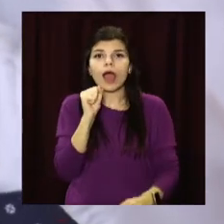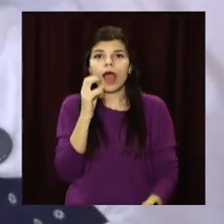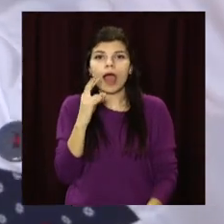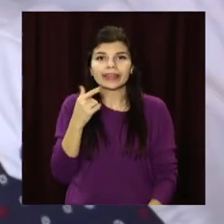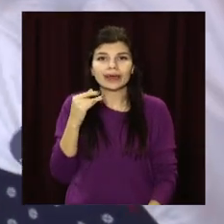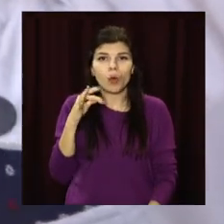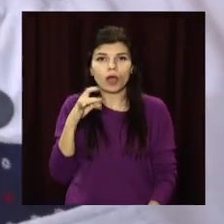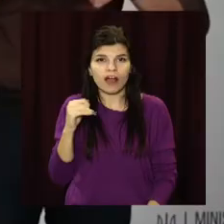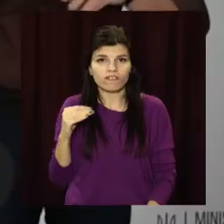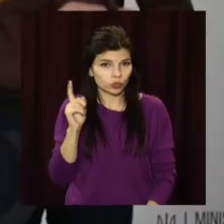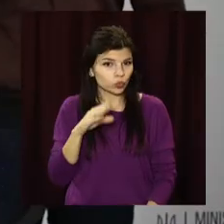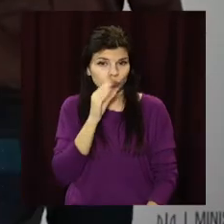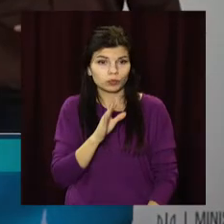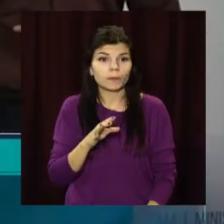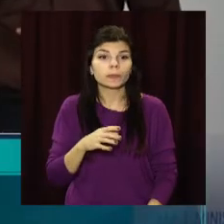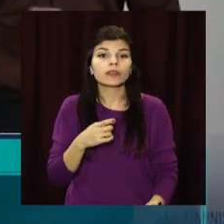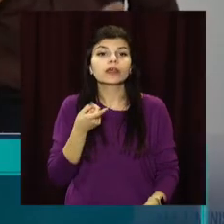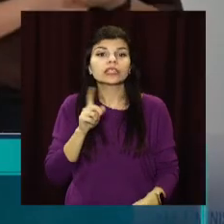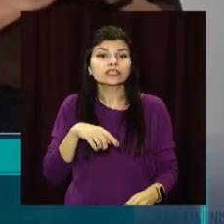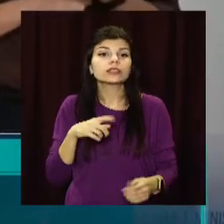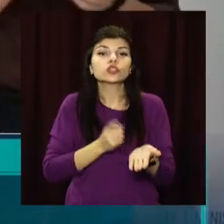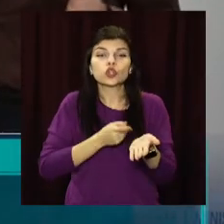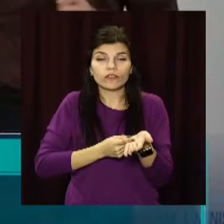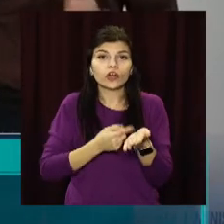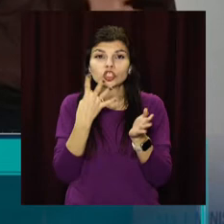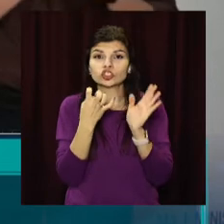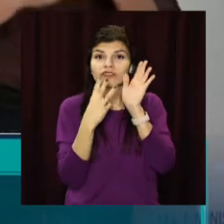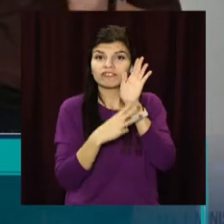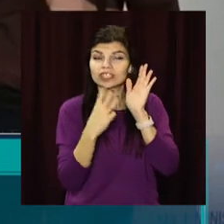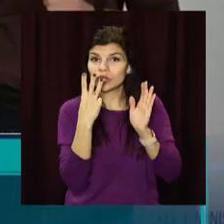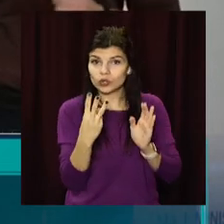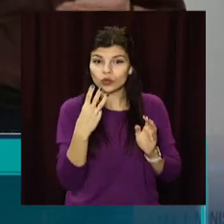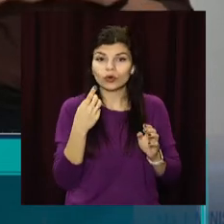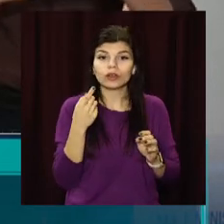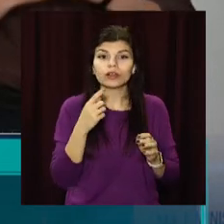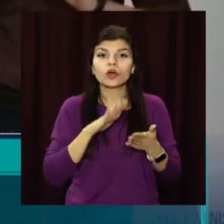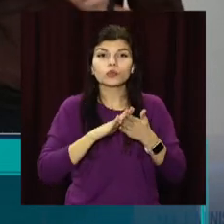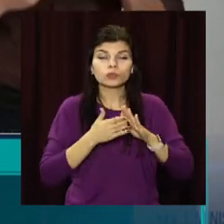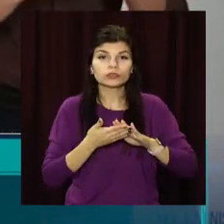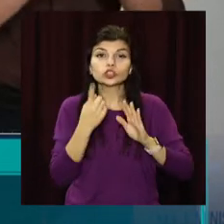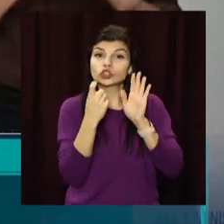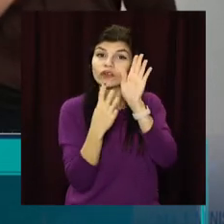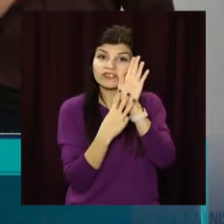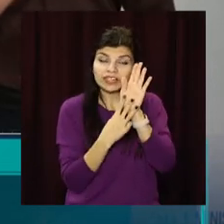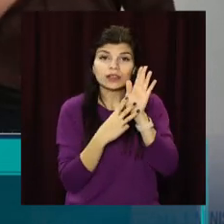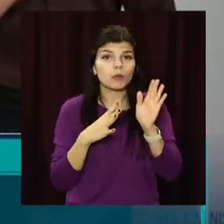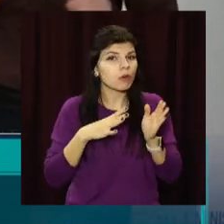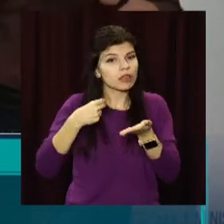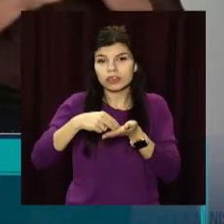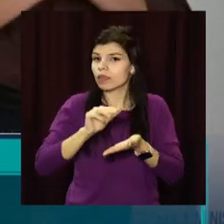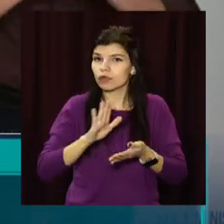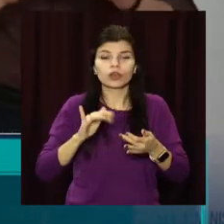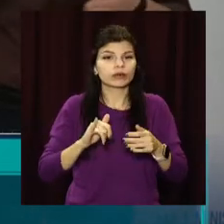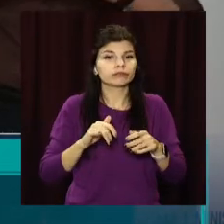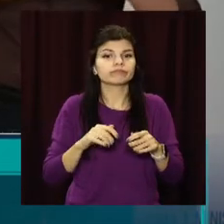півсотні ангіографів. З доведених 483 позицій 108 було не закуплено і